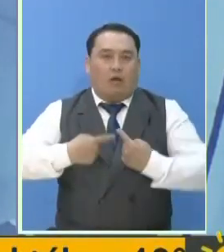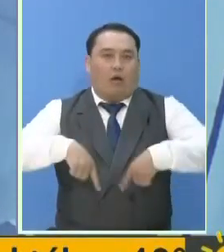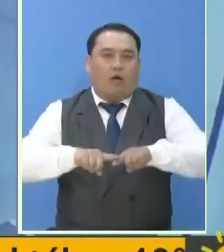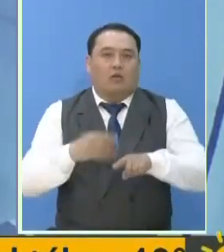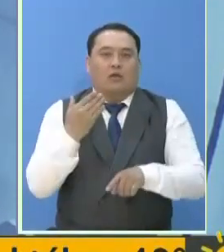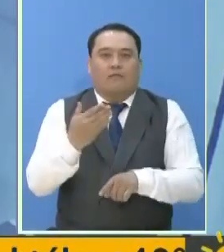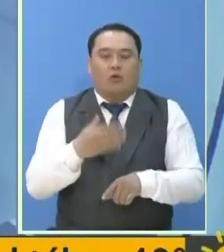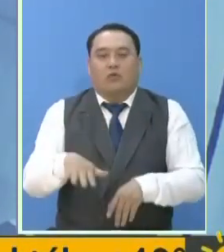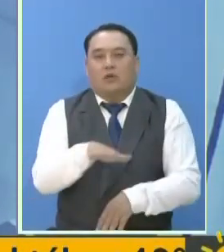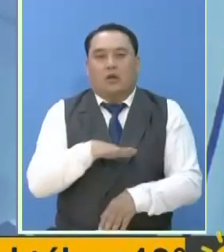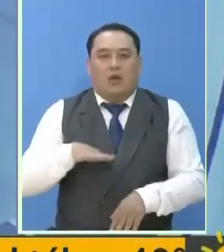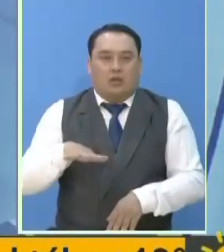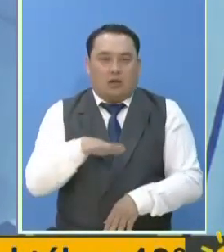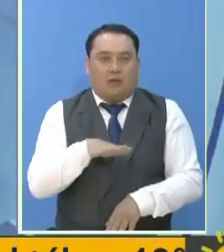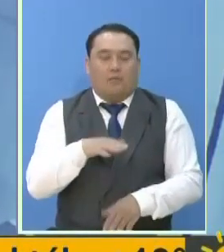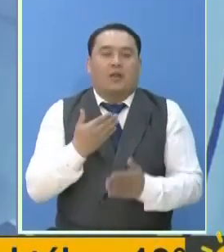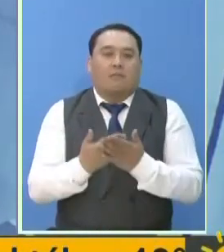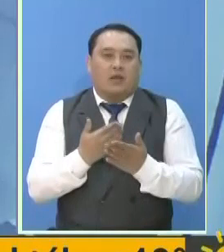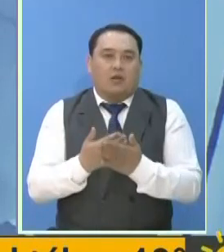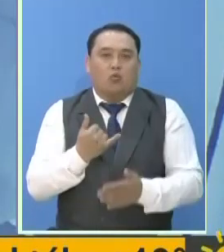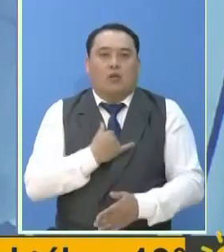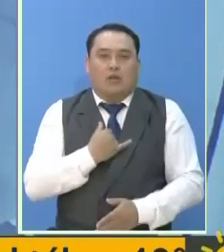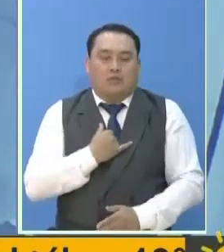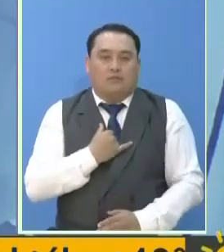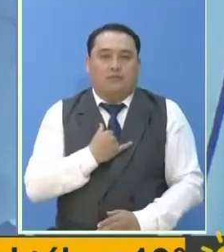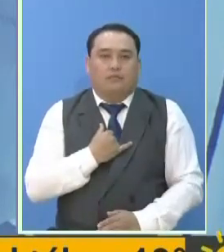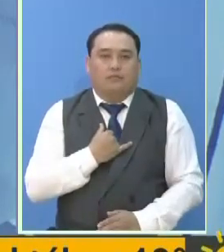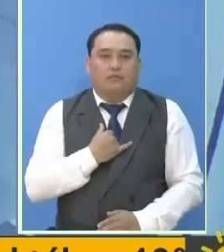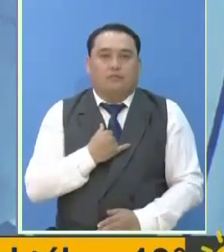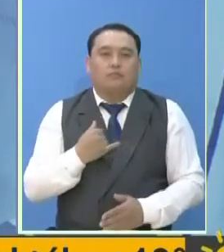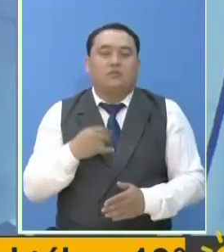его территориальных подразделений. К примеру, если у нас